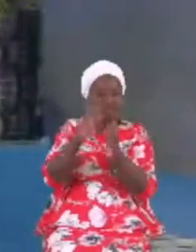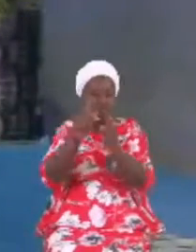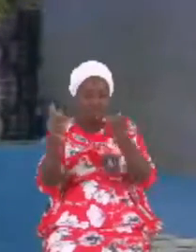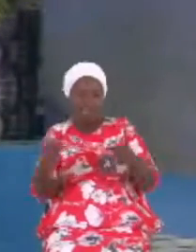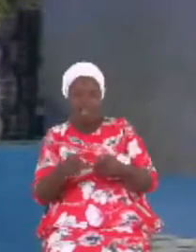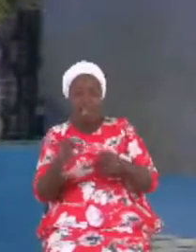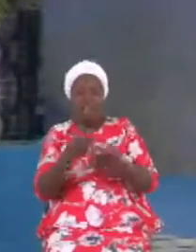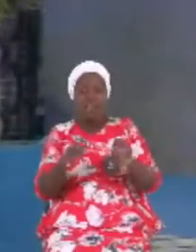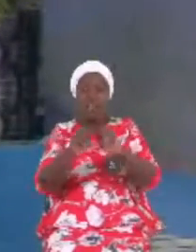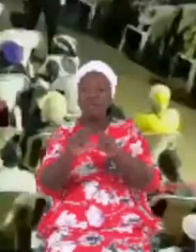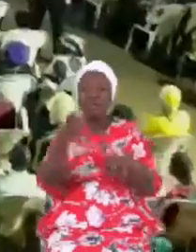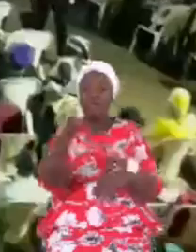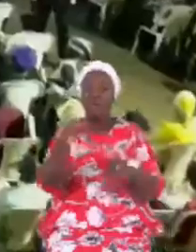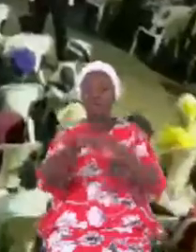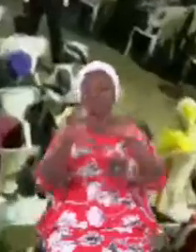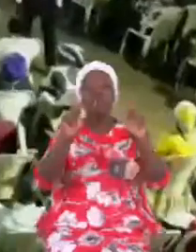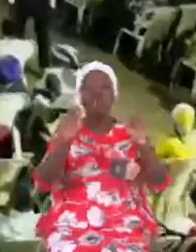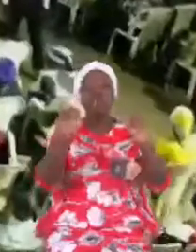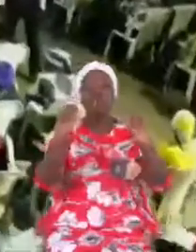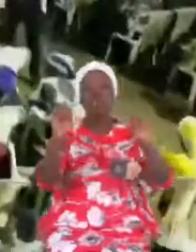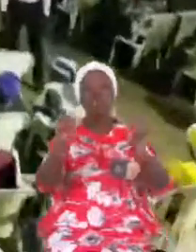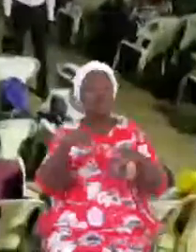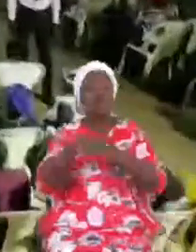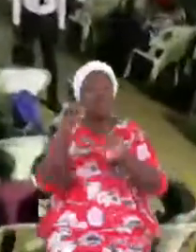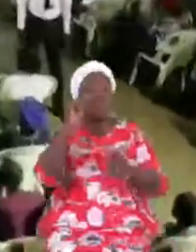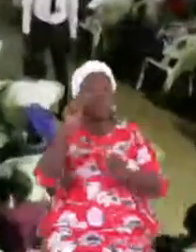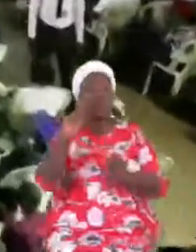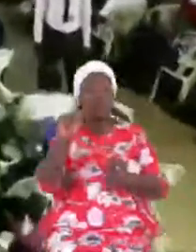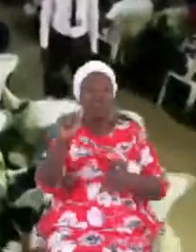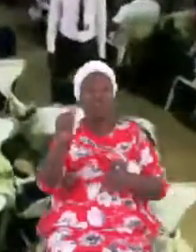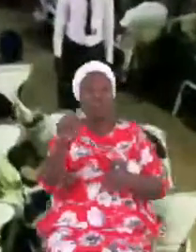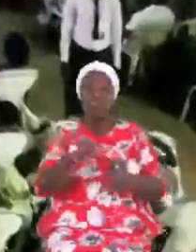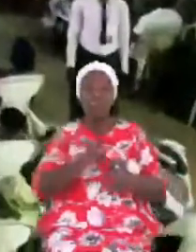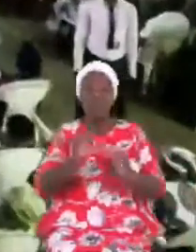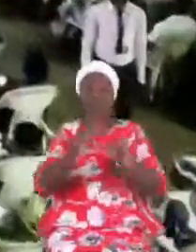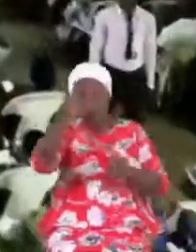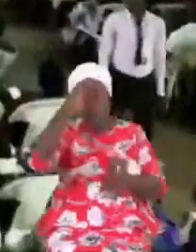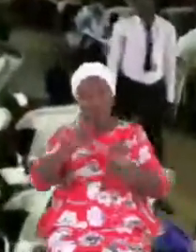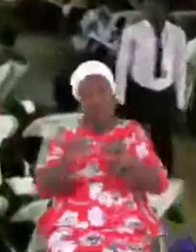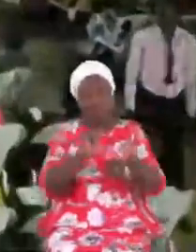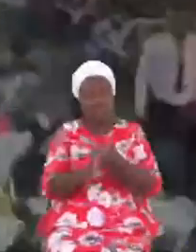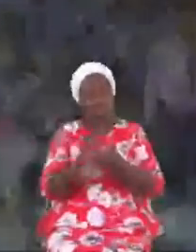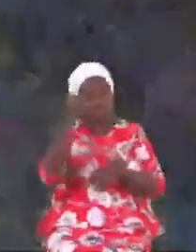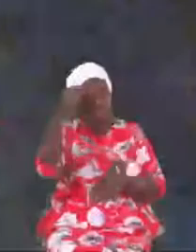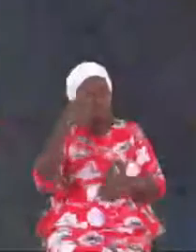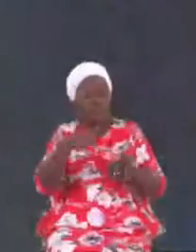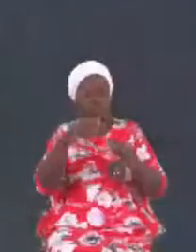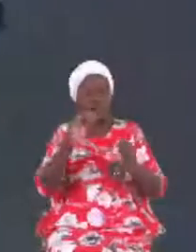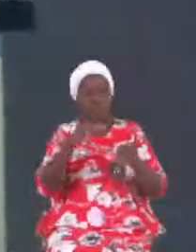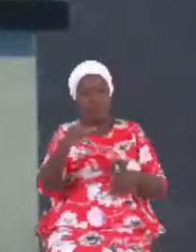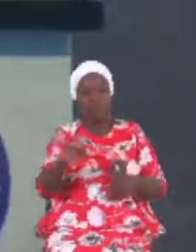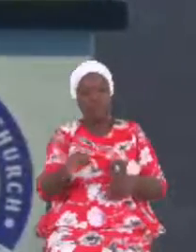London là-bas à Taku. Si un homme peut le faire, pensez à Jésus-Christ et pensez à Dieu.